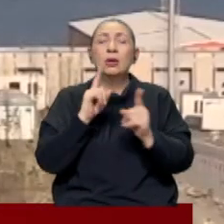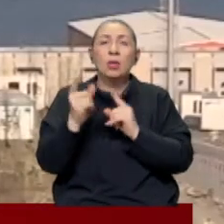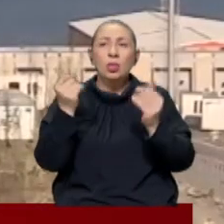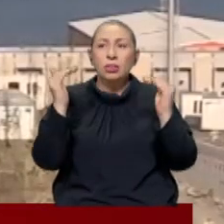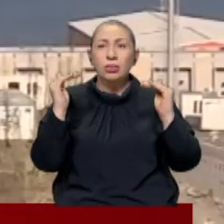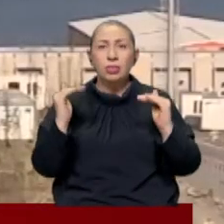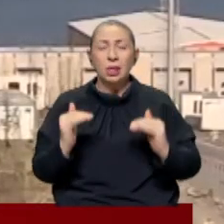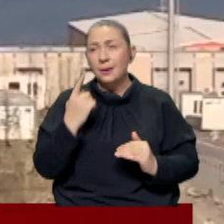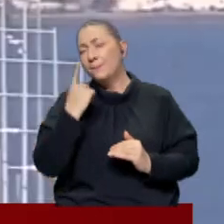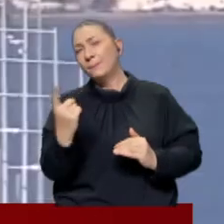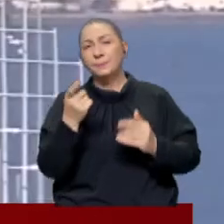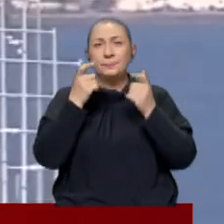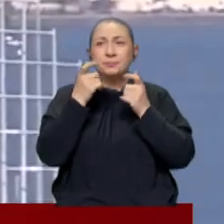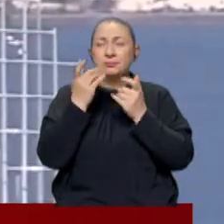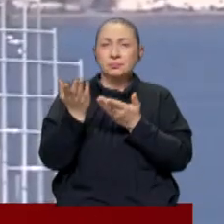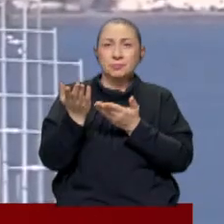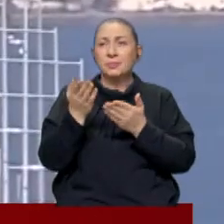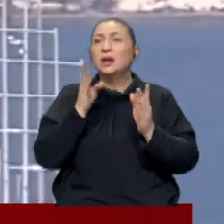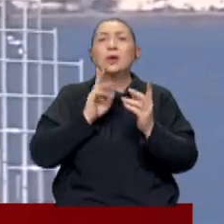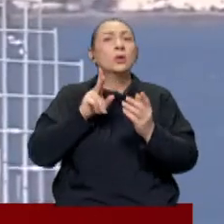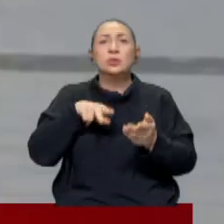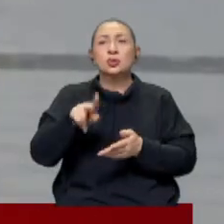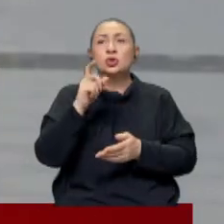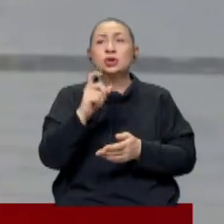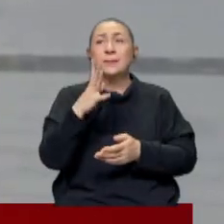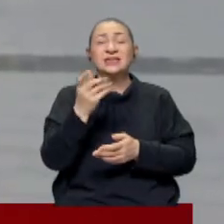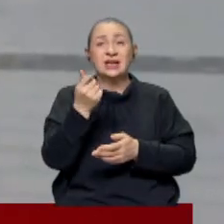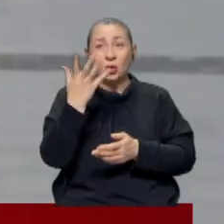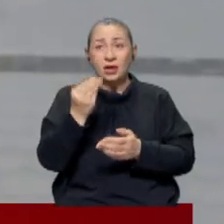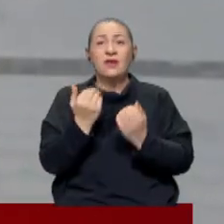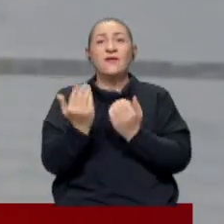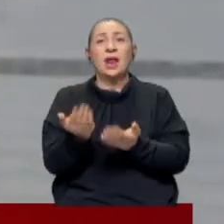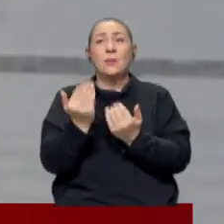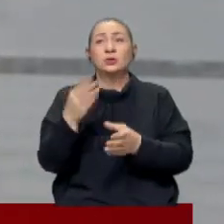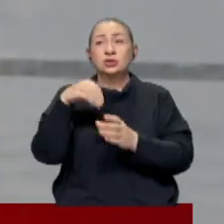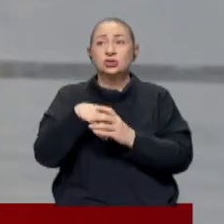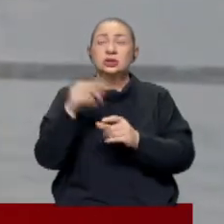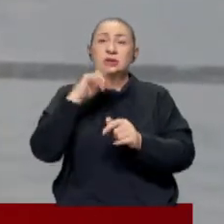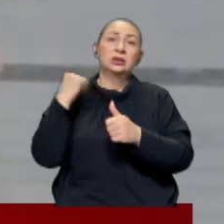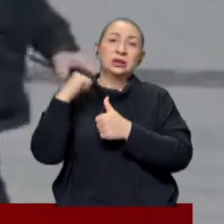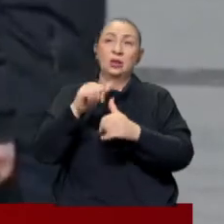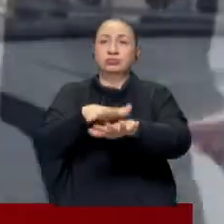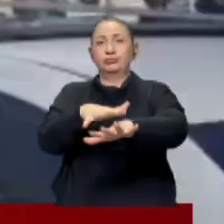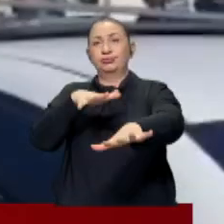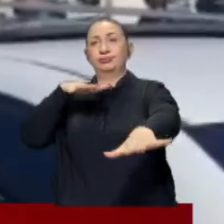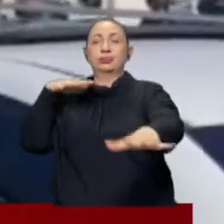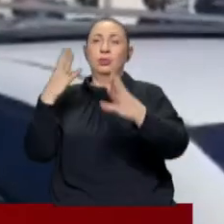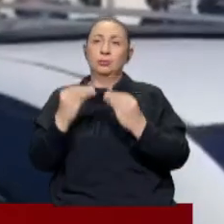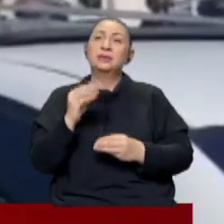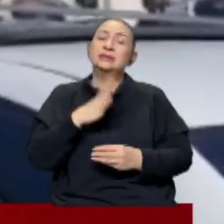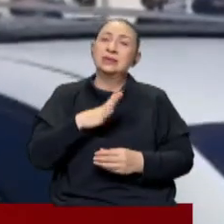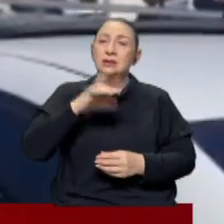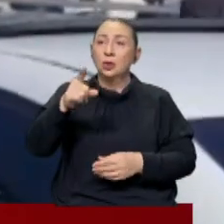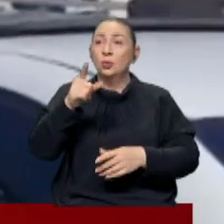iyice azalması dikkat çekti. Geçiş ücreti 95 lira olan feribot içinse yine kuyruk olmayı tercih etti sürücüler.